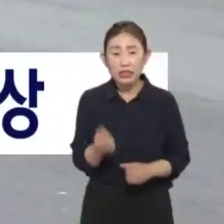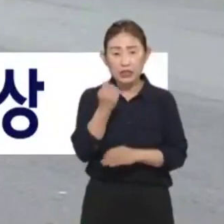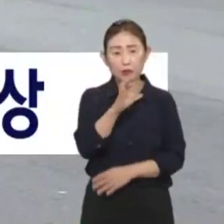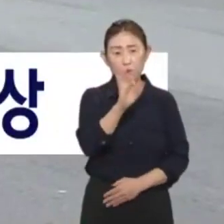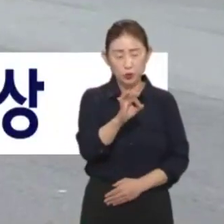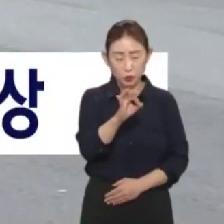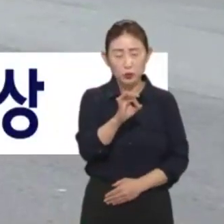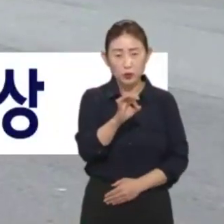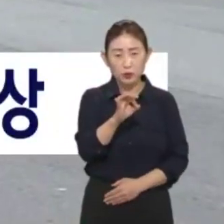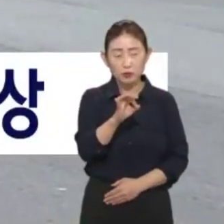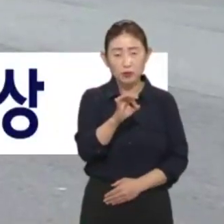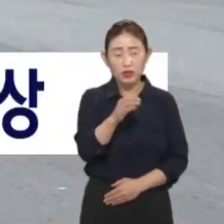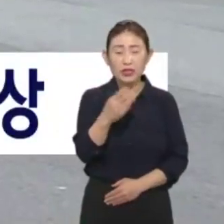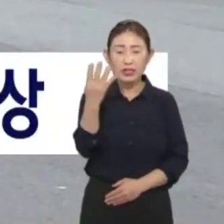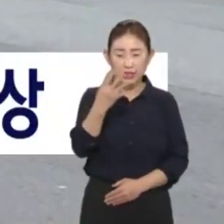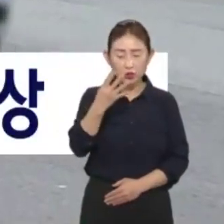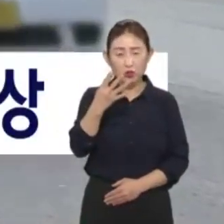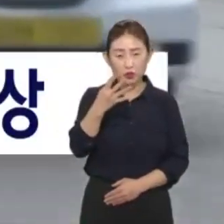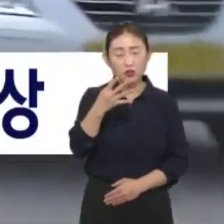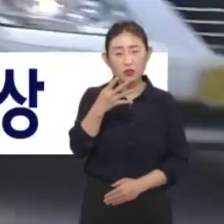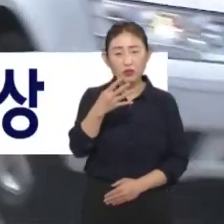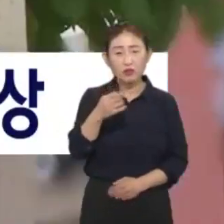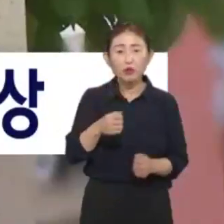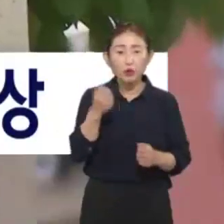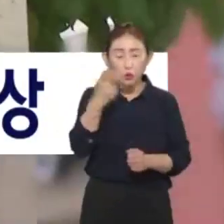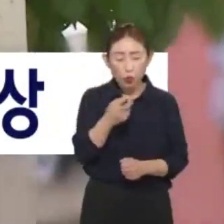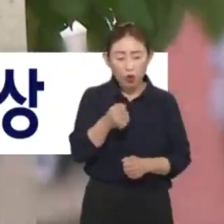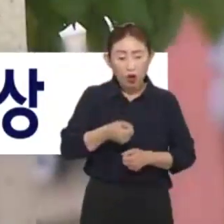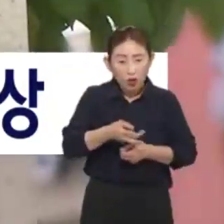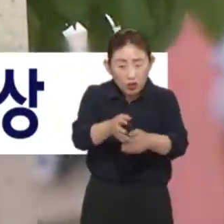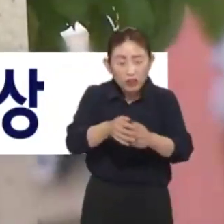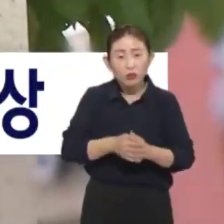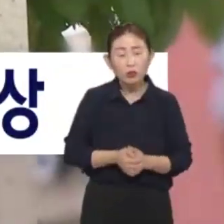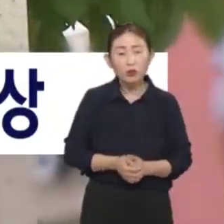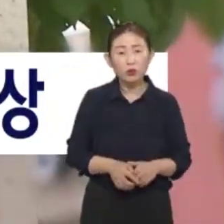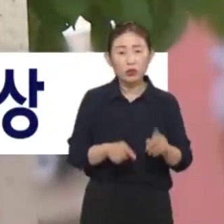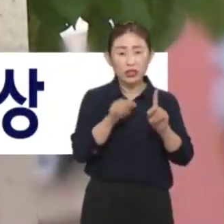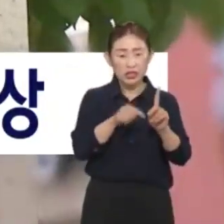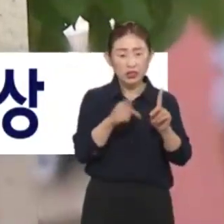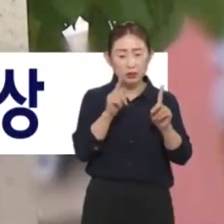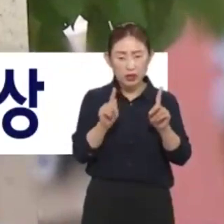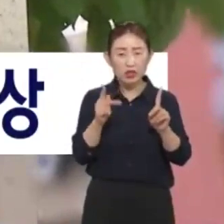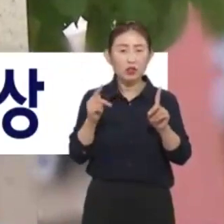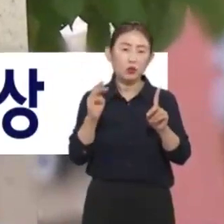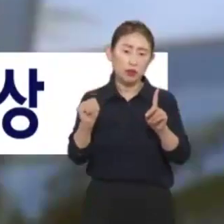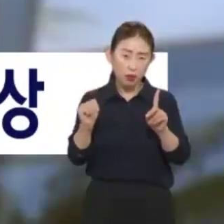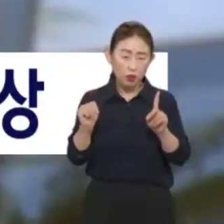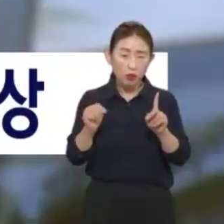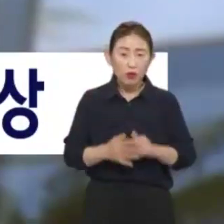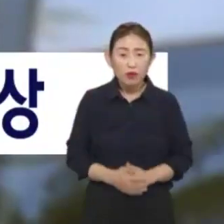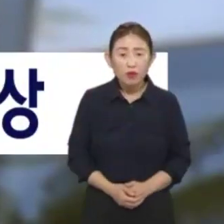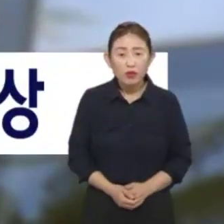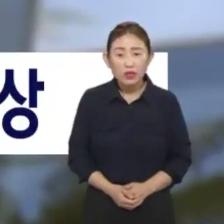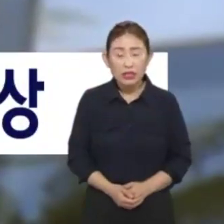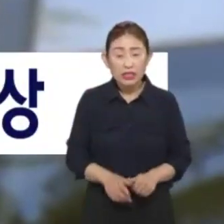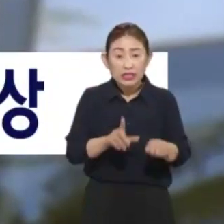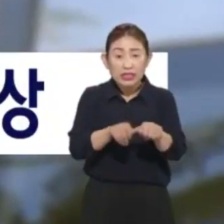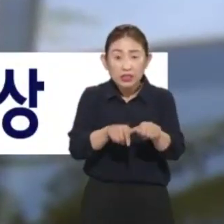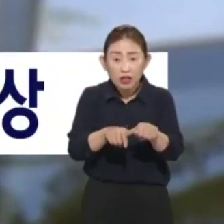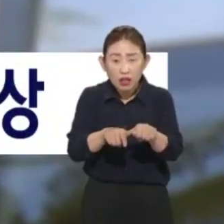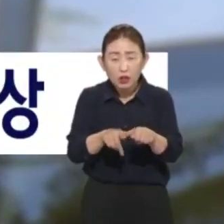기본요금이 3,300원에서 4,000원으로 오르고 기본거리도 1.4km에서 1.1km로 단축되며